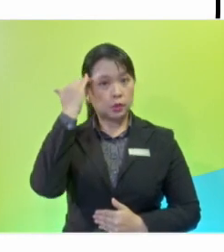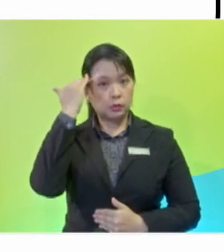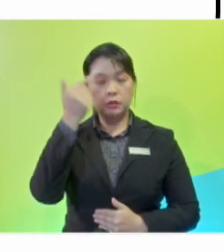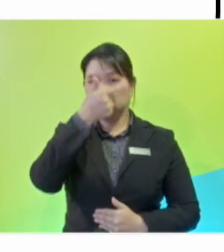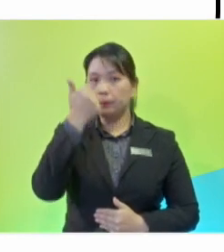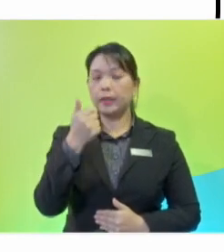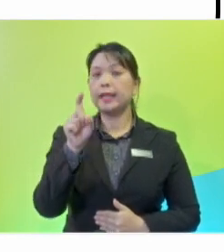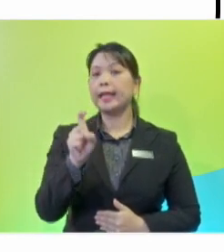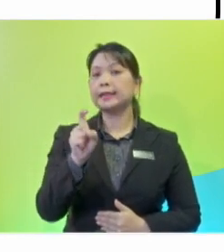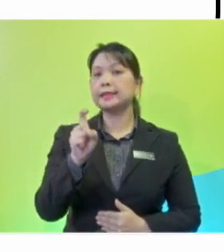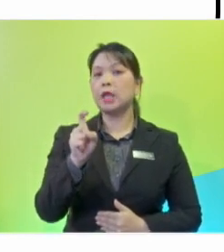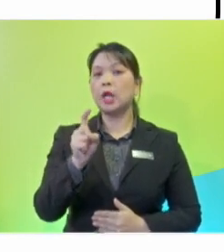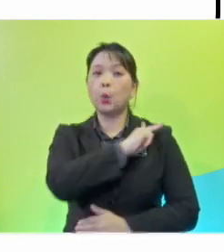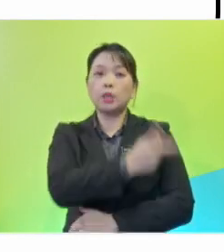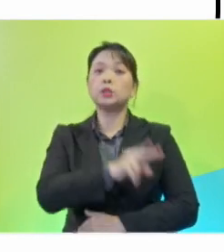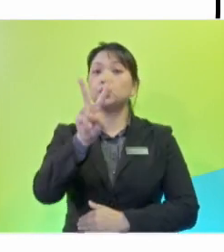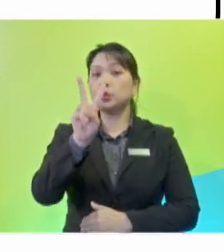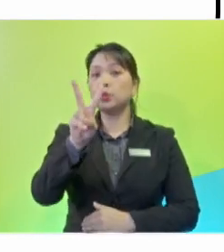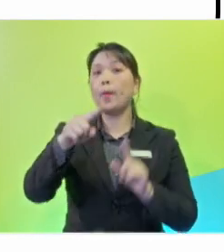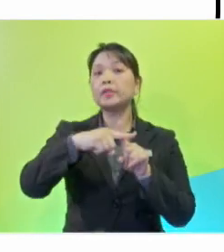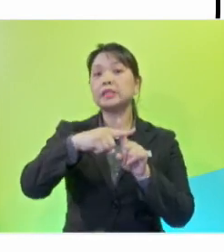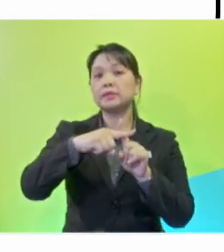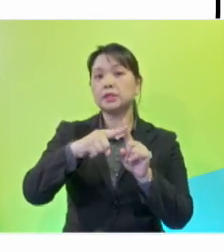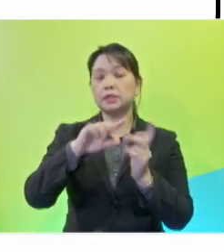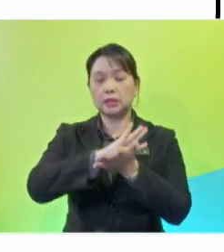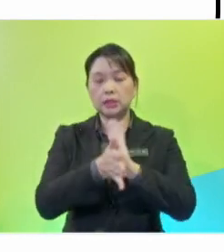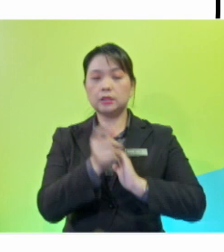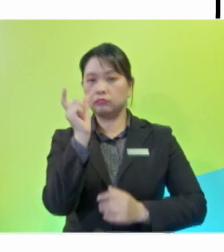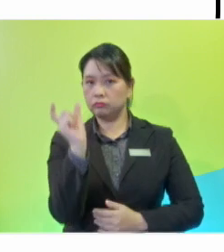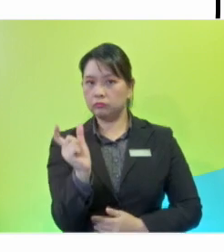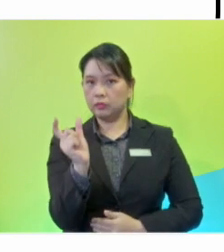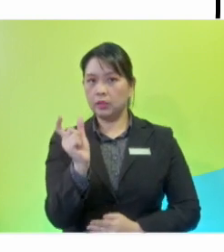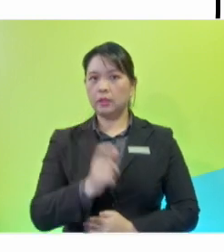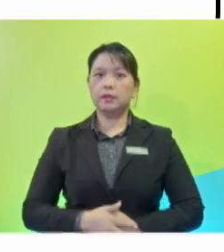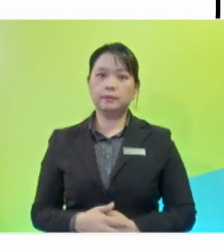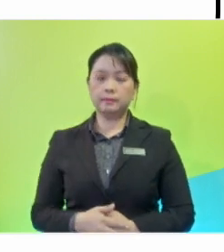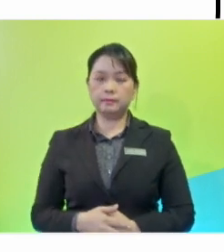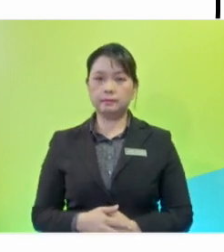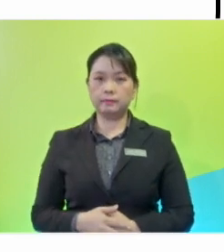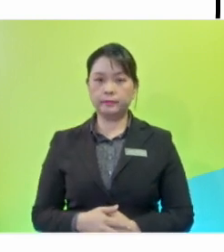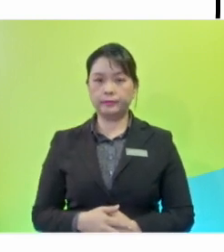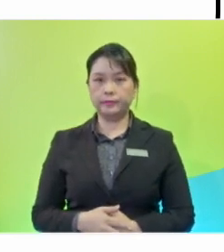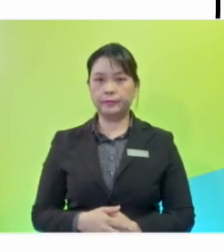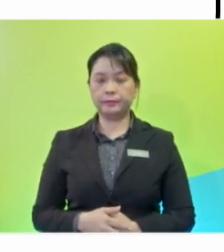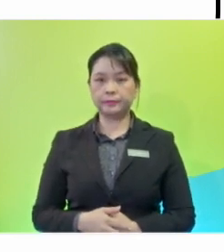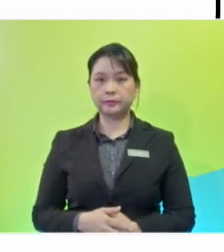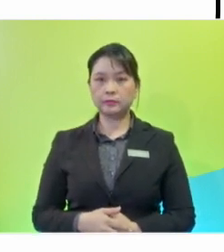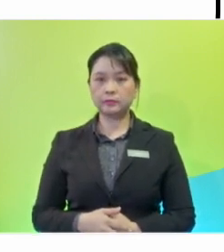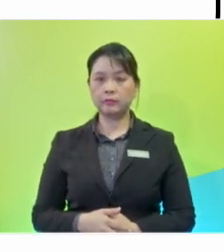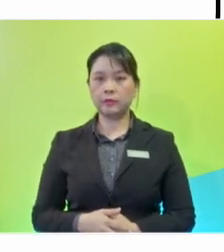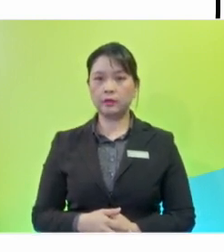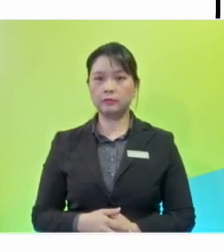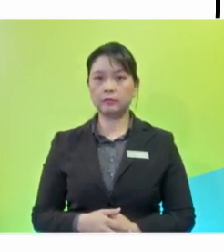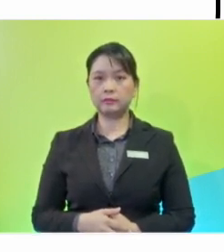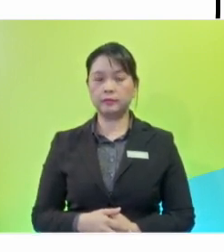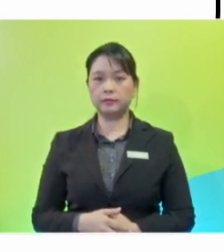itulah dari nilai unce yang kita tekan kaki itu tadi dapat 2 dan -2 So adekah ini job of finally tidak